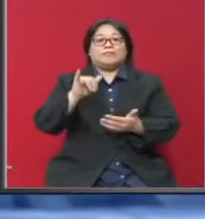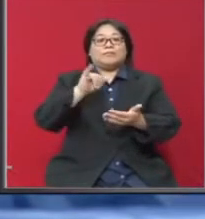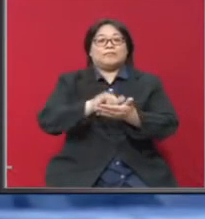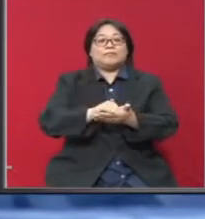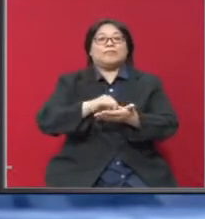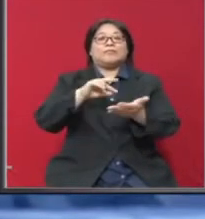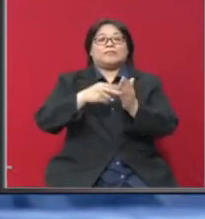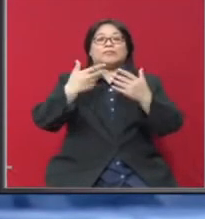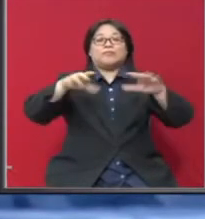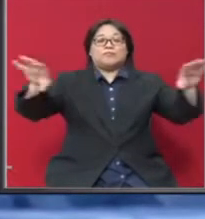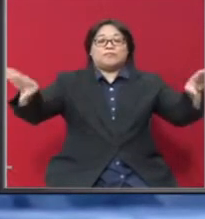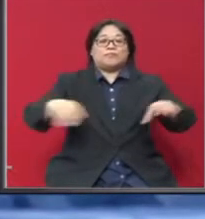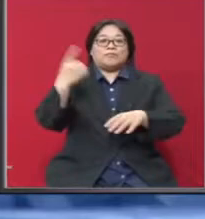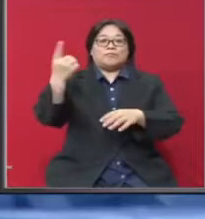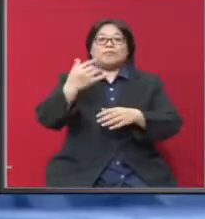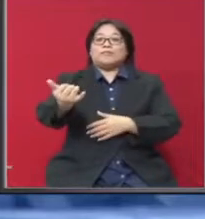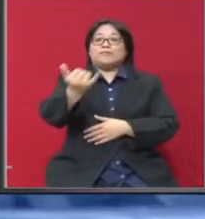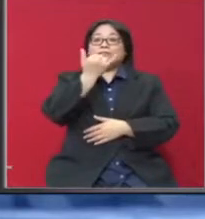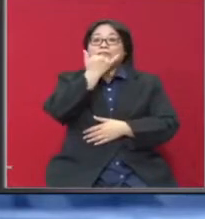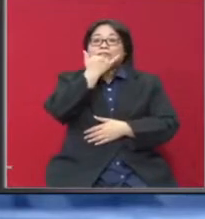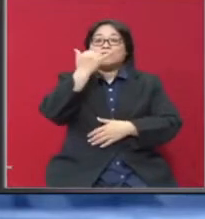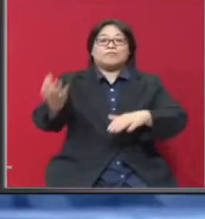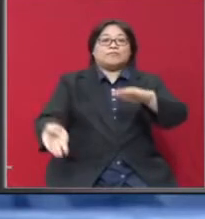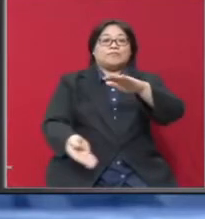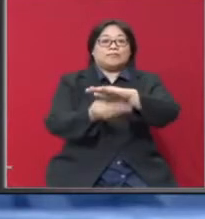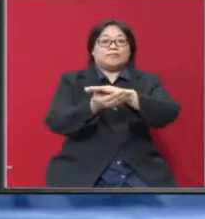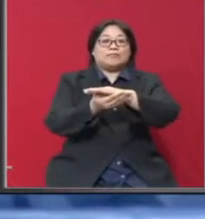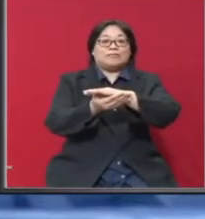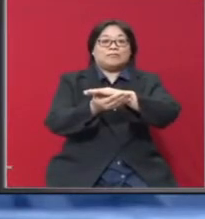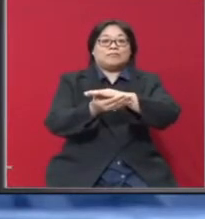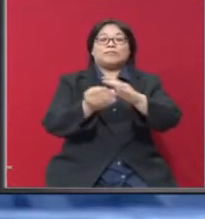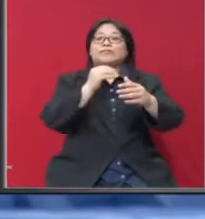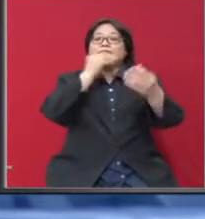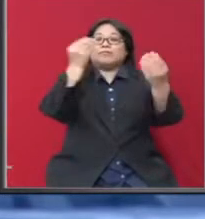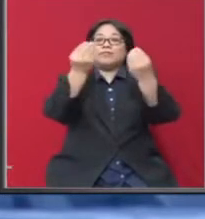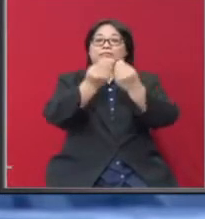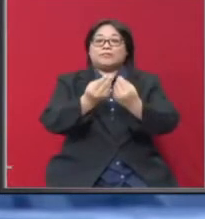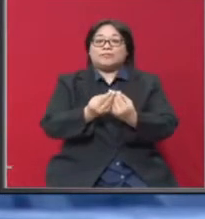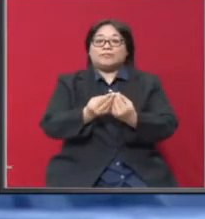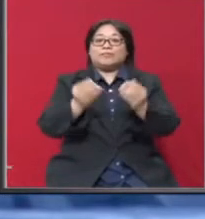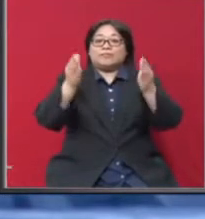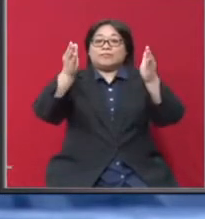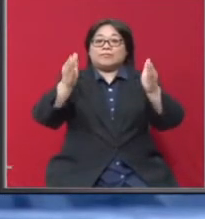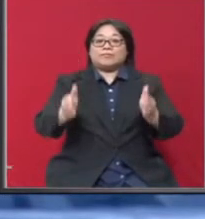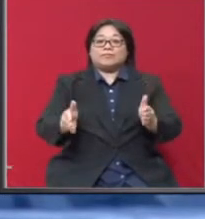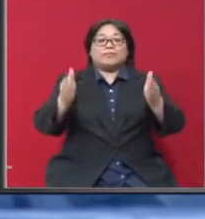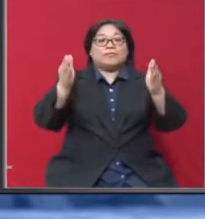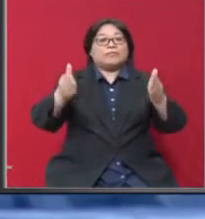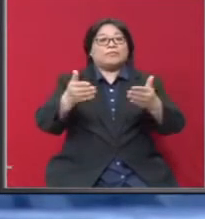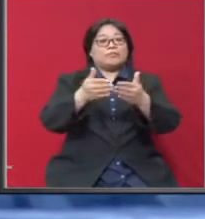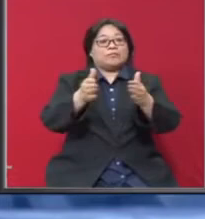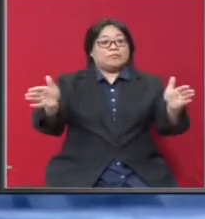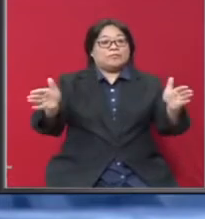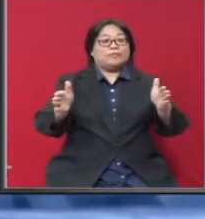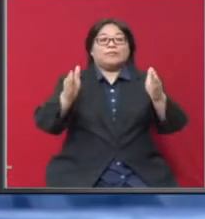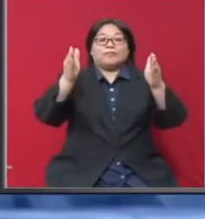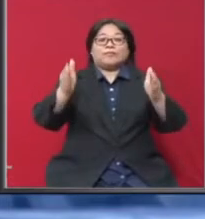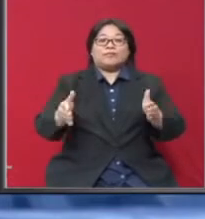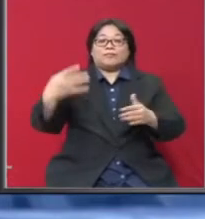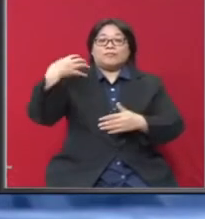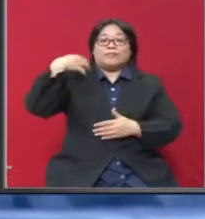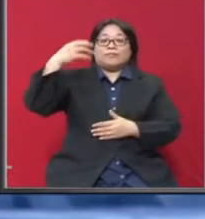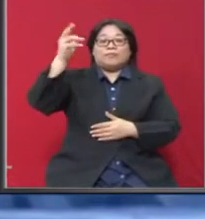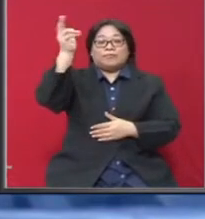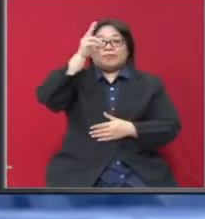dianggap melakukan suatu kesalahan rasuah tidak kirep mereka adalah orang awam ataupun